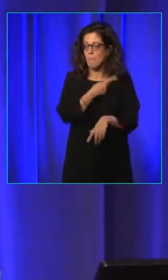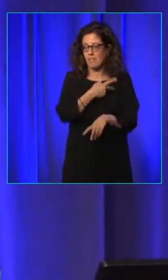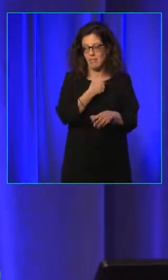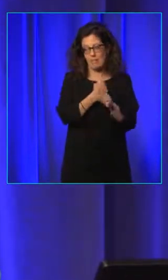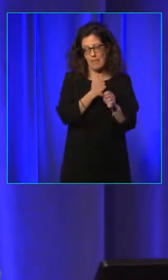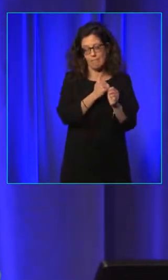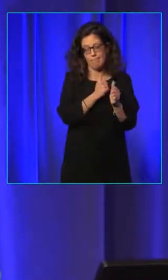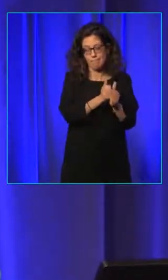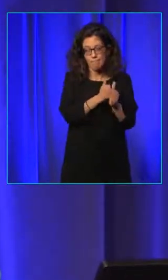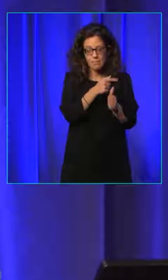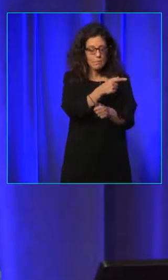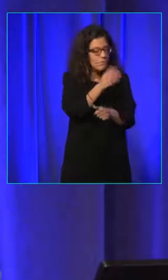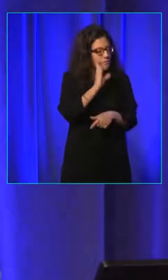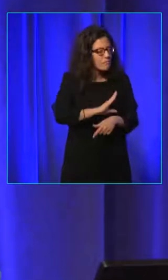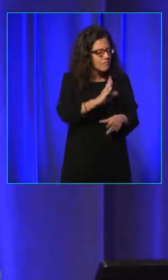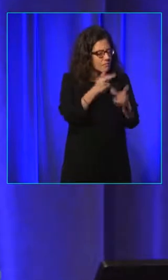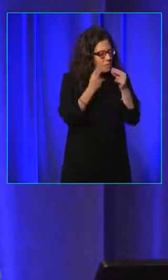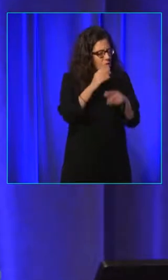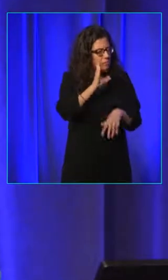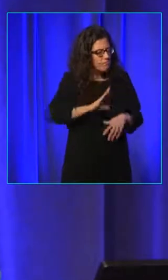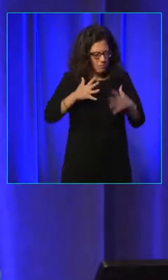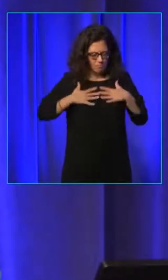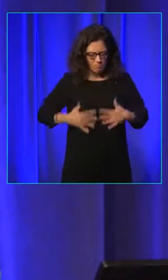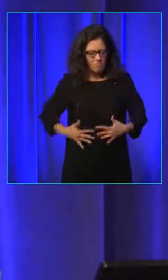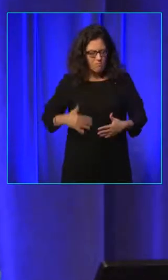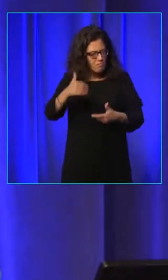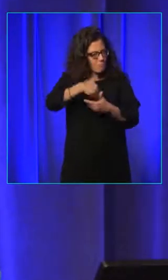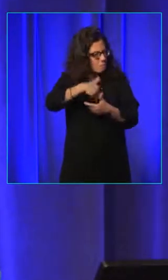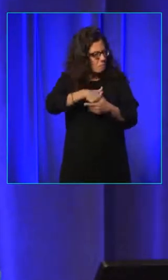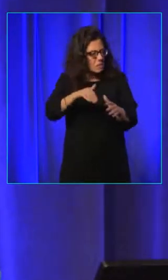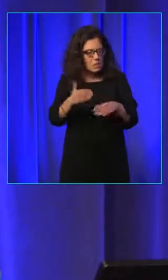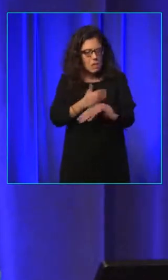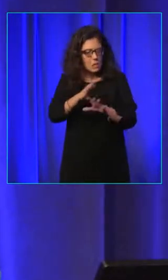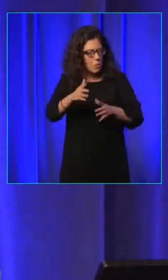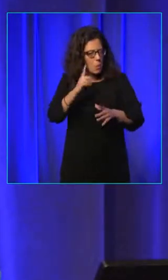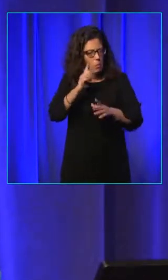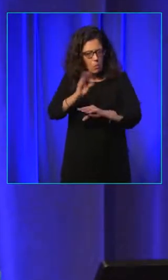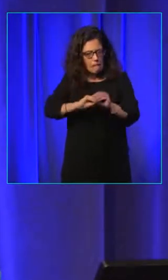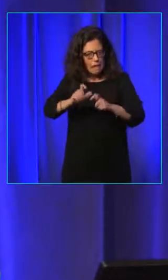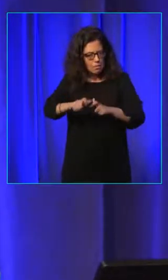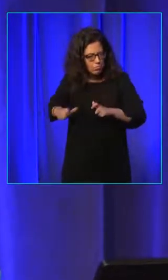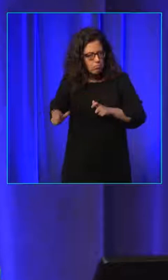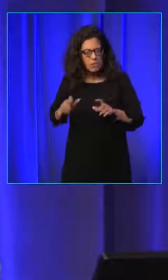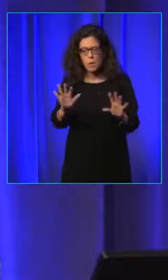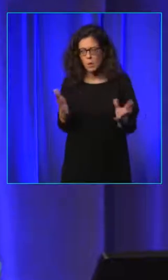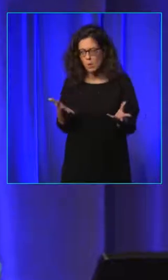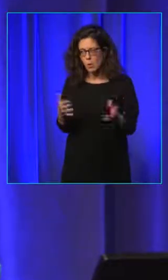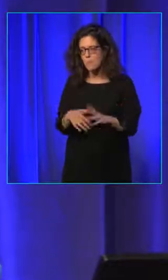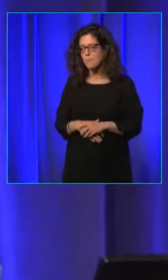m'expliquer au niveau physiologique et anatomique les différentes étapes de ce processus de guérison.